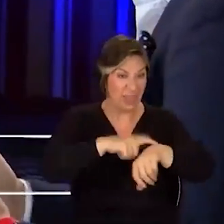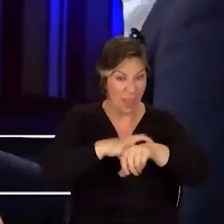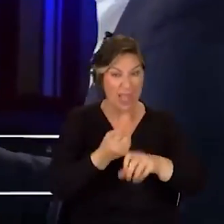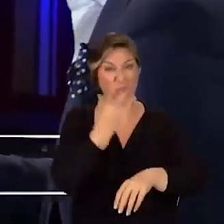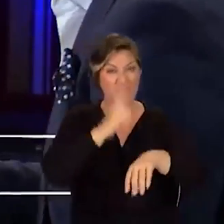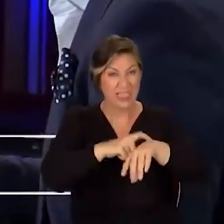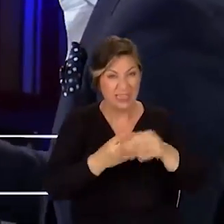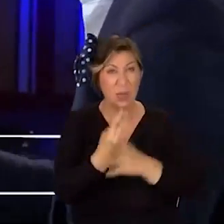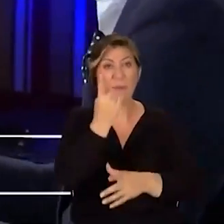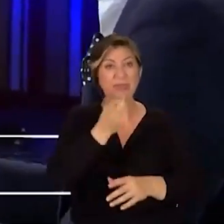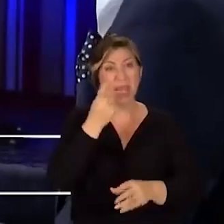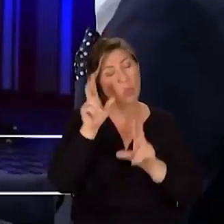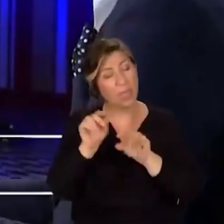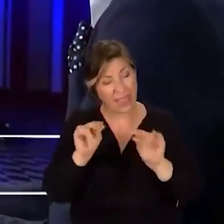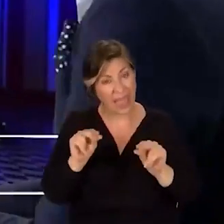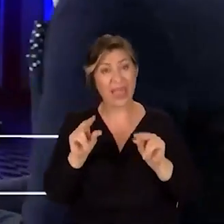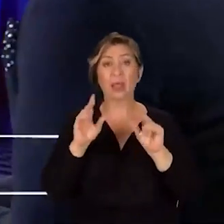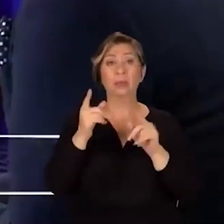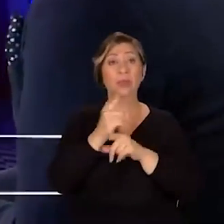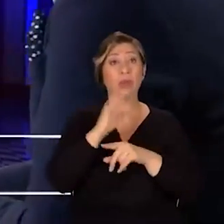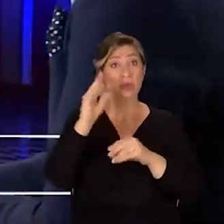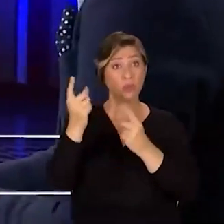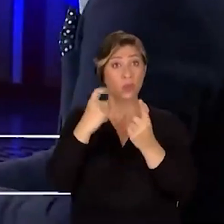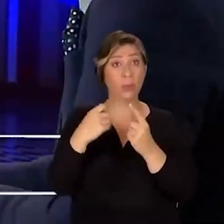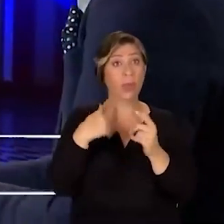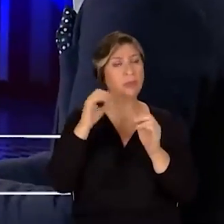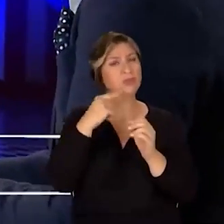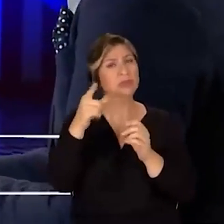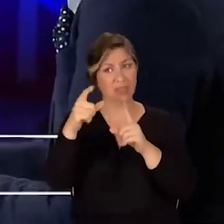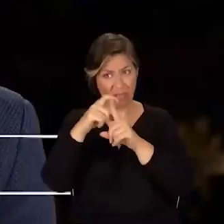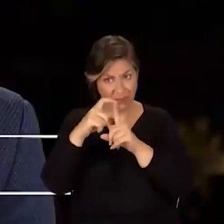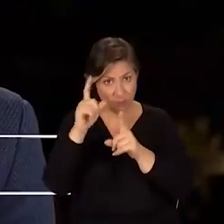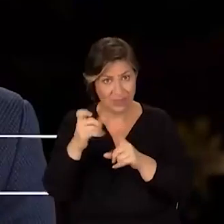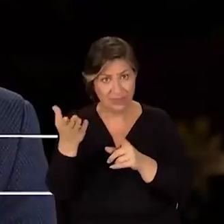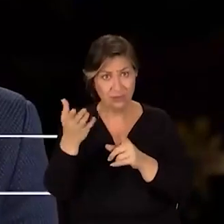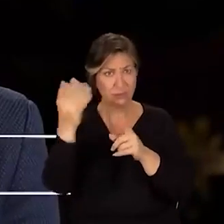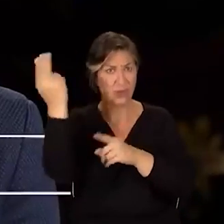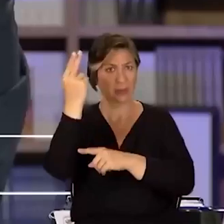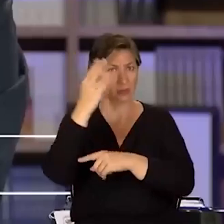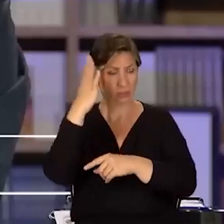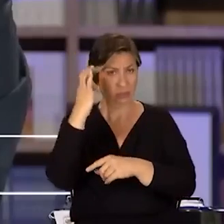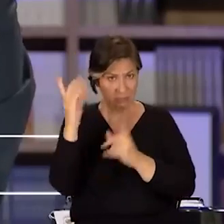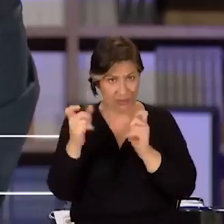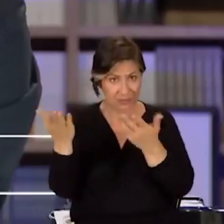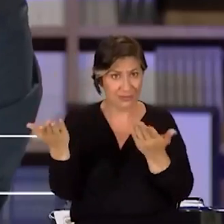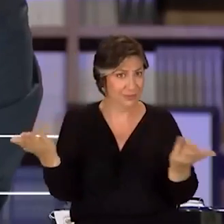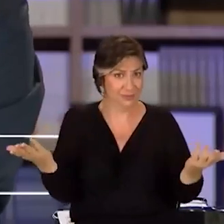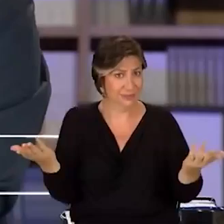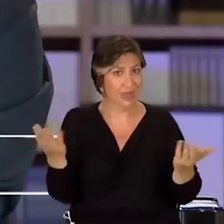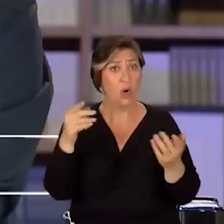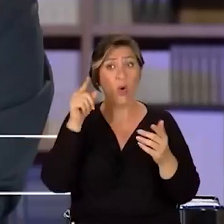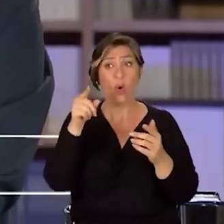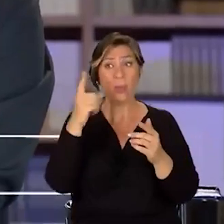bir şey. Da Vinci bir saat uyuyormuş falan. Hani bize de en çok sorulan soru. Ben hemen şey dedim. Sen Da Vinci misin? Yani hani, hayır, şimdi tabii orada